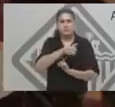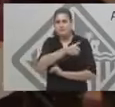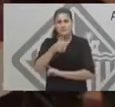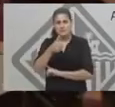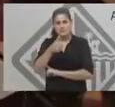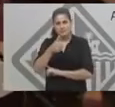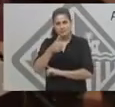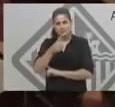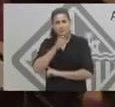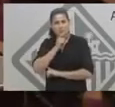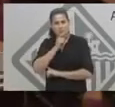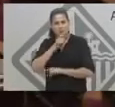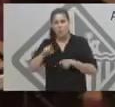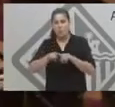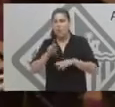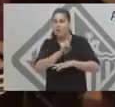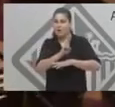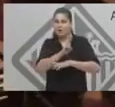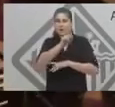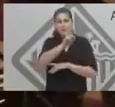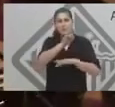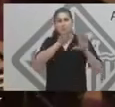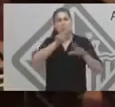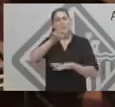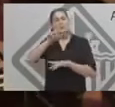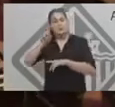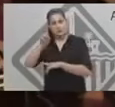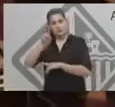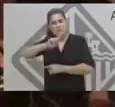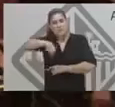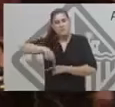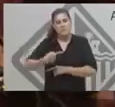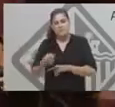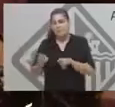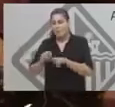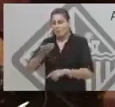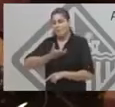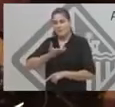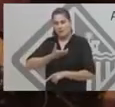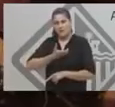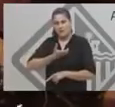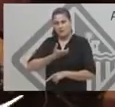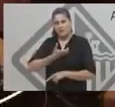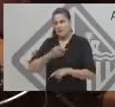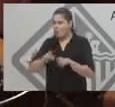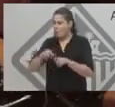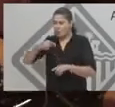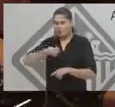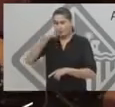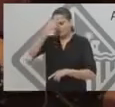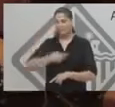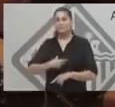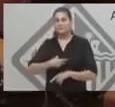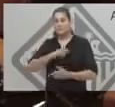ho faria com a regidor el 1931 i després com a batlle de Palma, com jo mateix, fins al